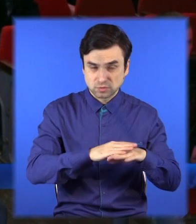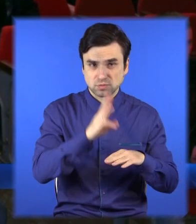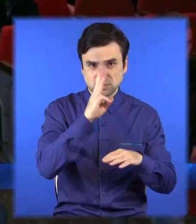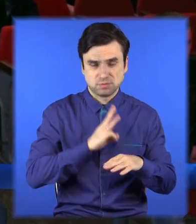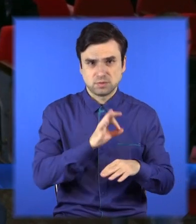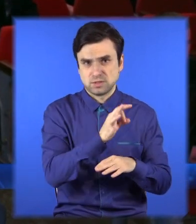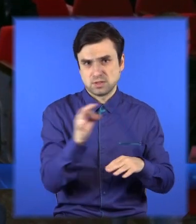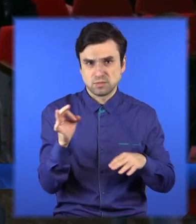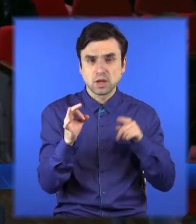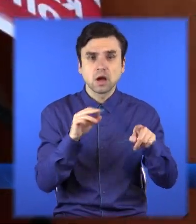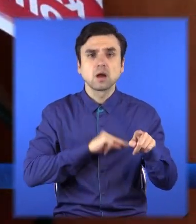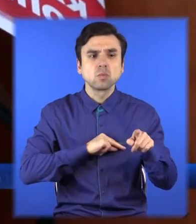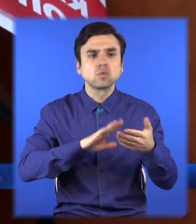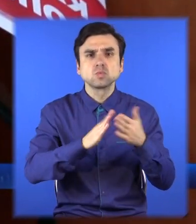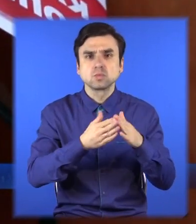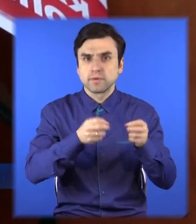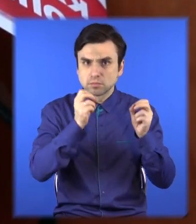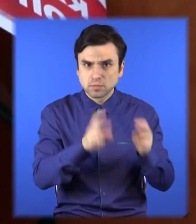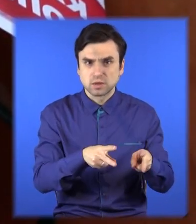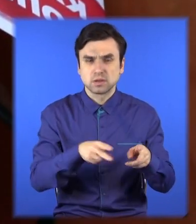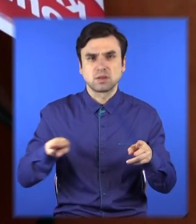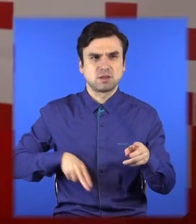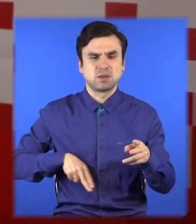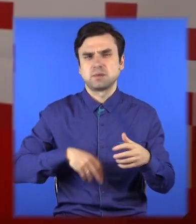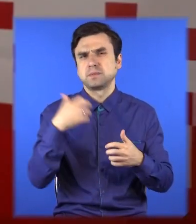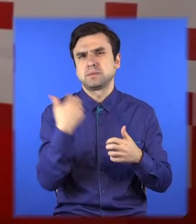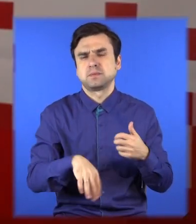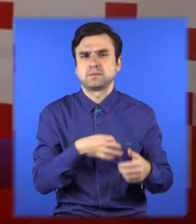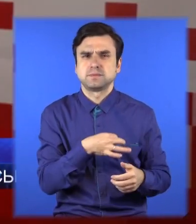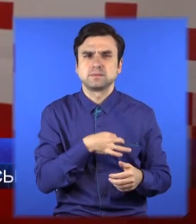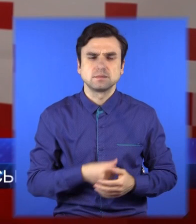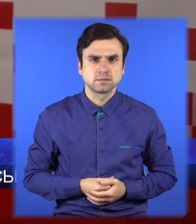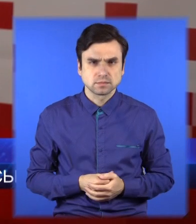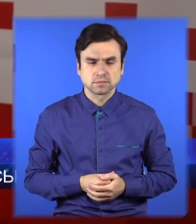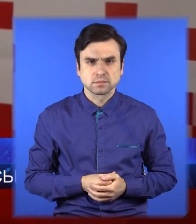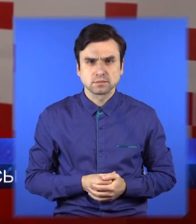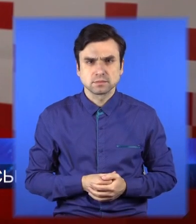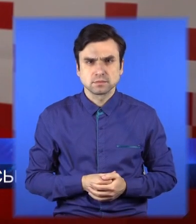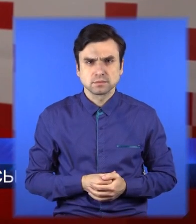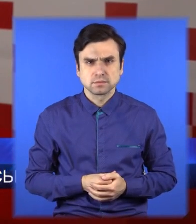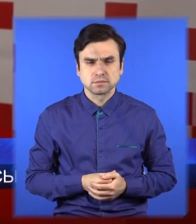на підприємствах небезпечні, а керівництво на них не чхати. У нас йде, звісно,